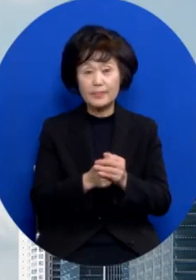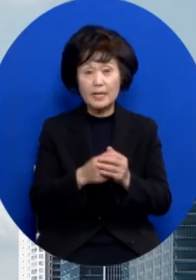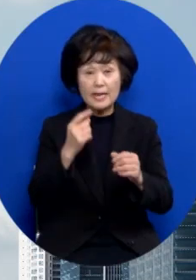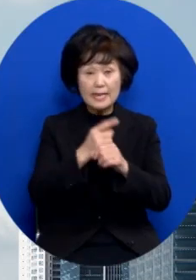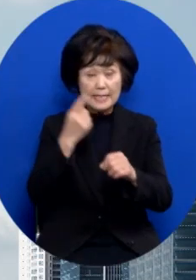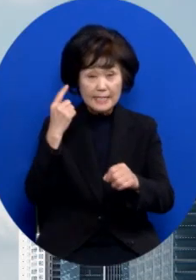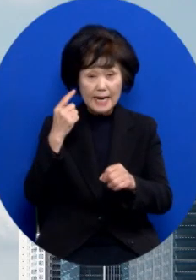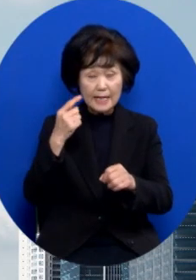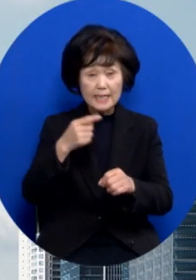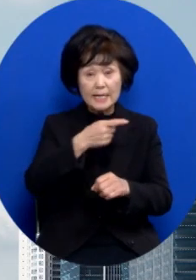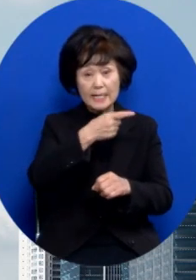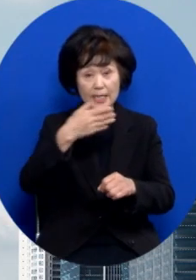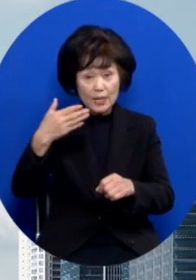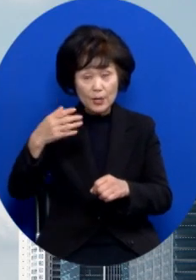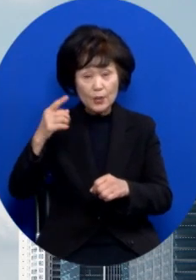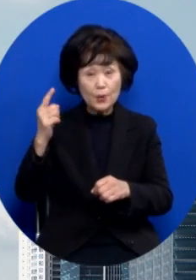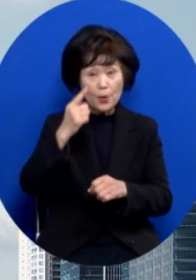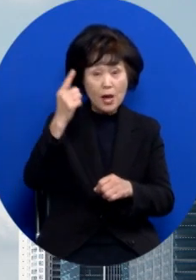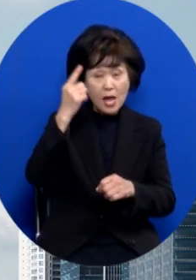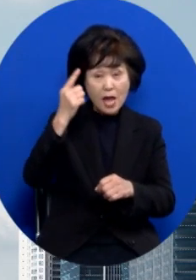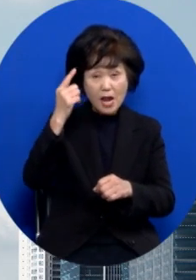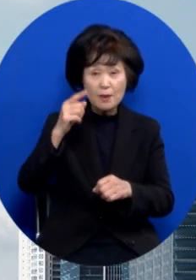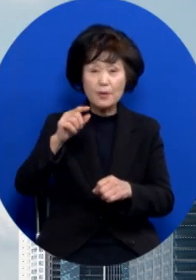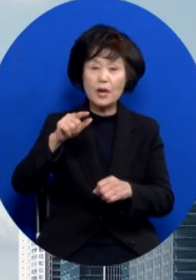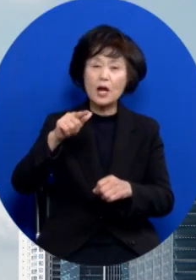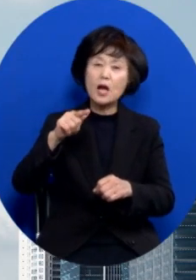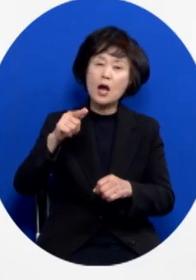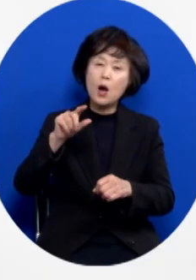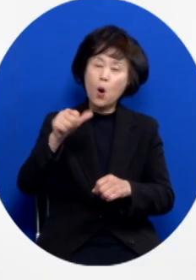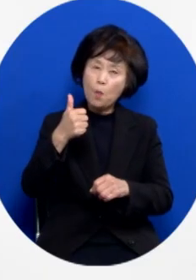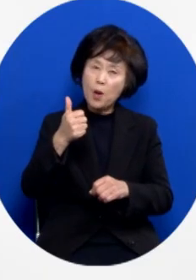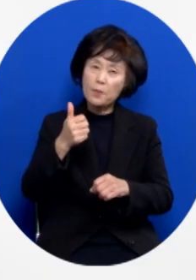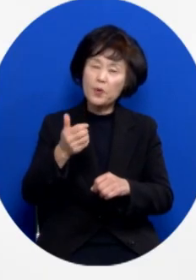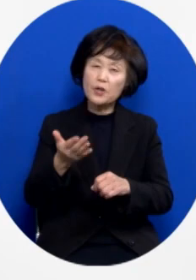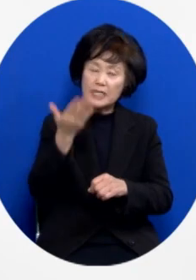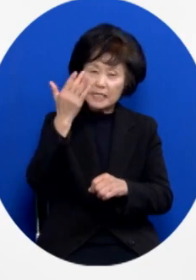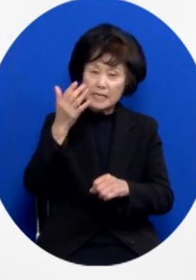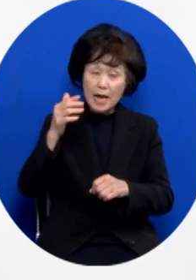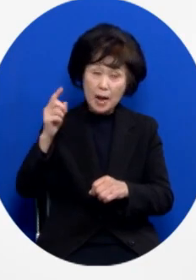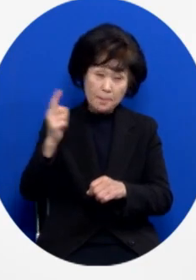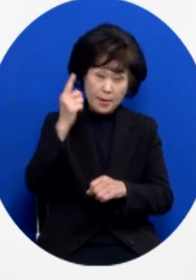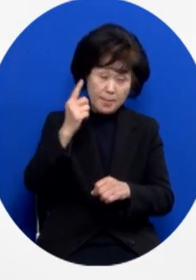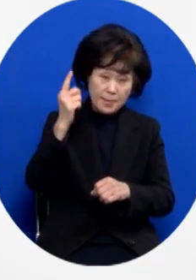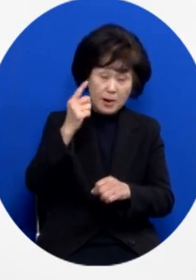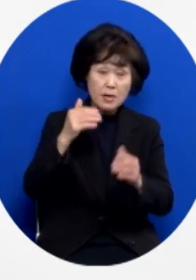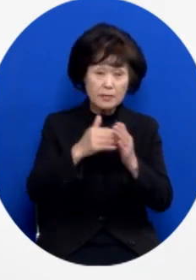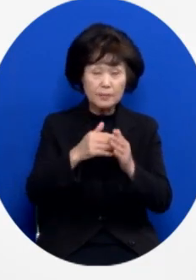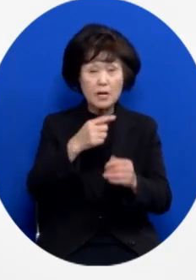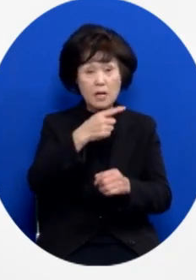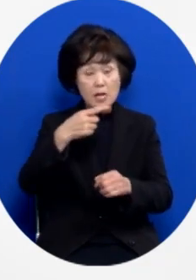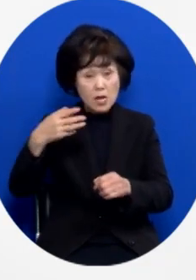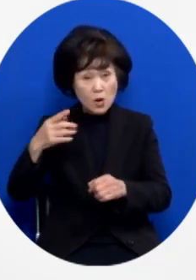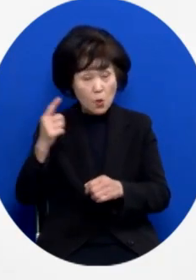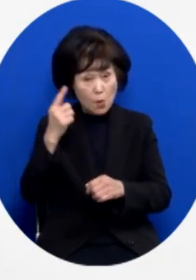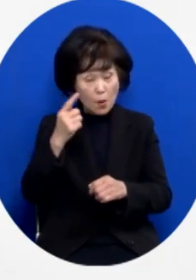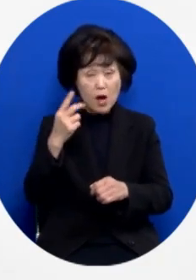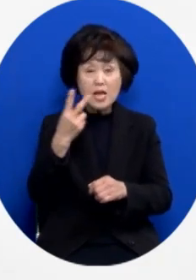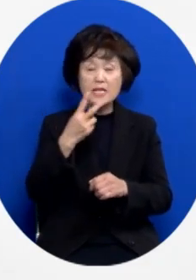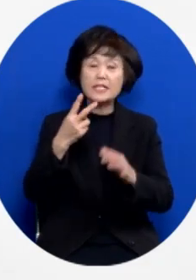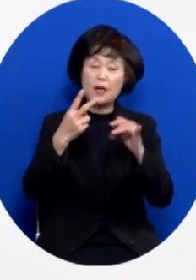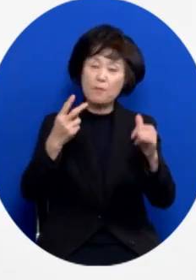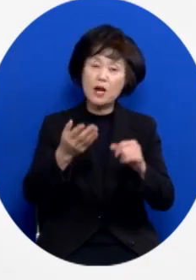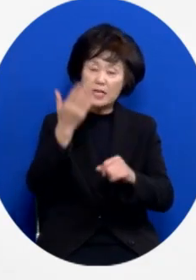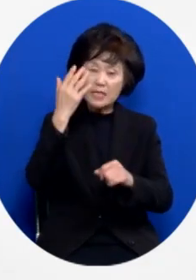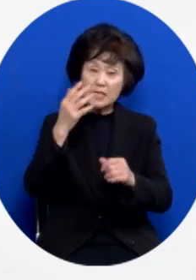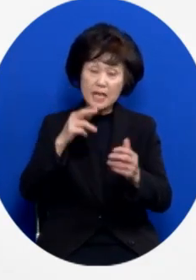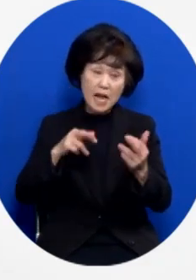지난해 소방 헬기가 6,500번가량 출동했습니다. 소방청은 지난해 소방 헬기가 2,000명 넘는 등산객과